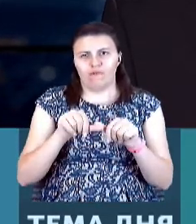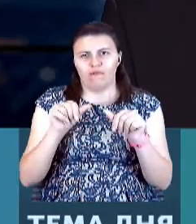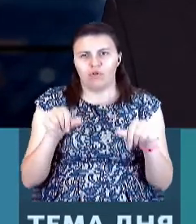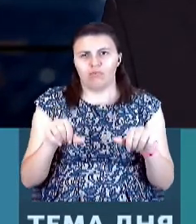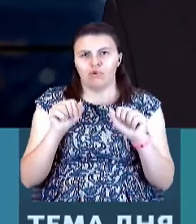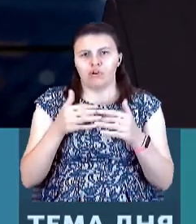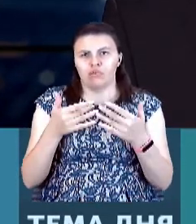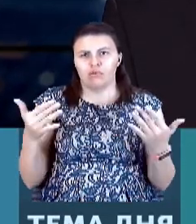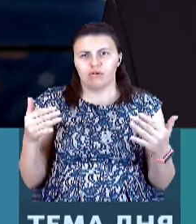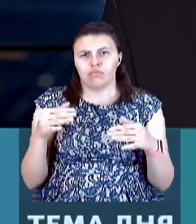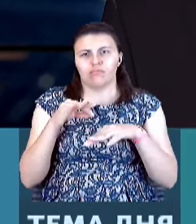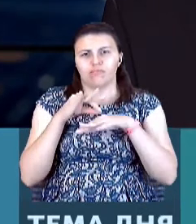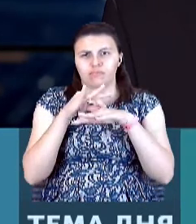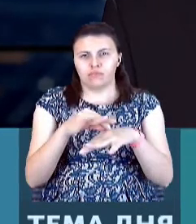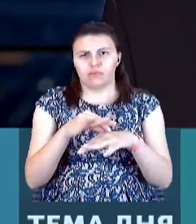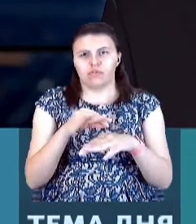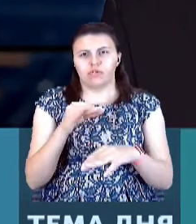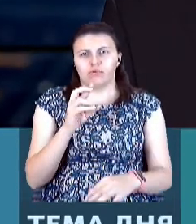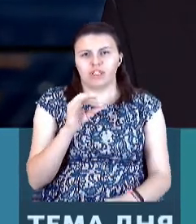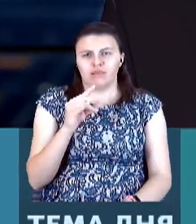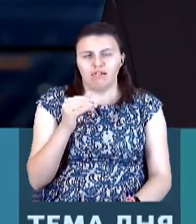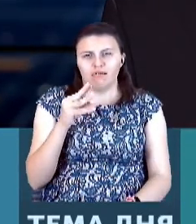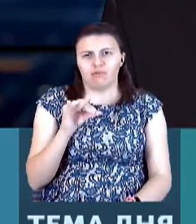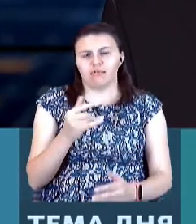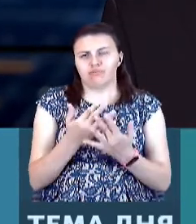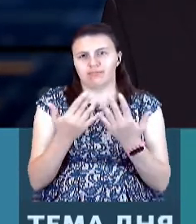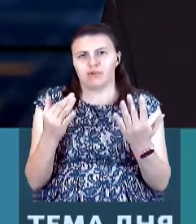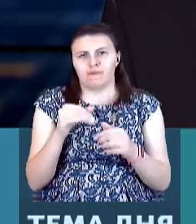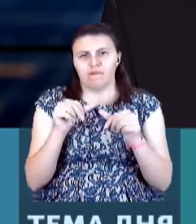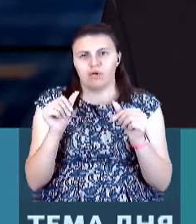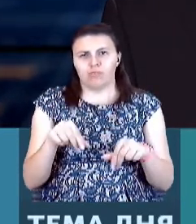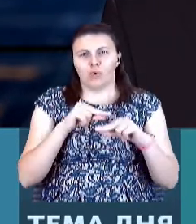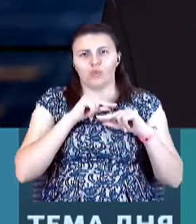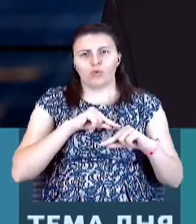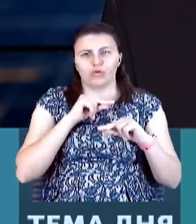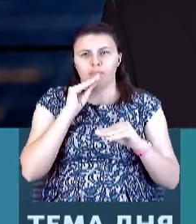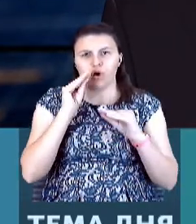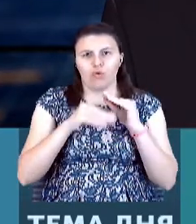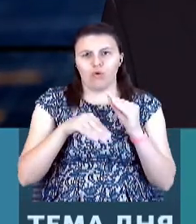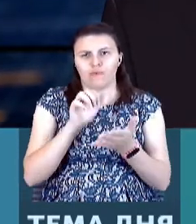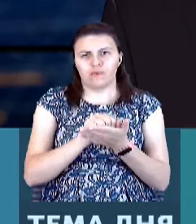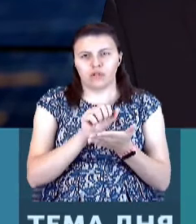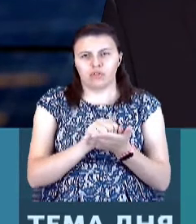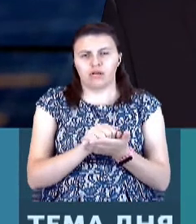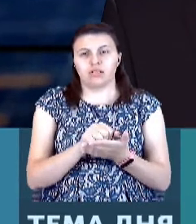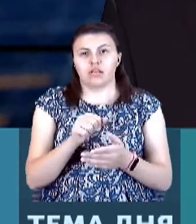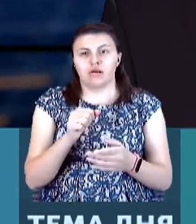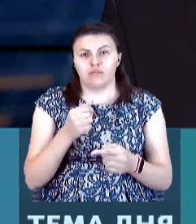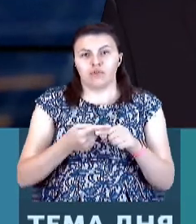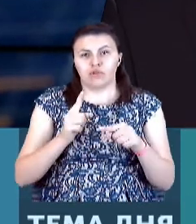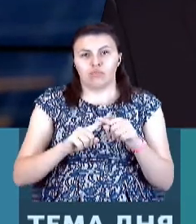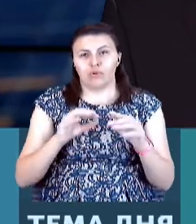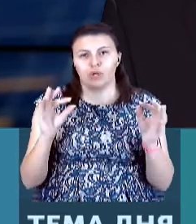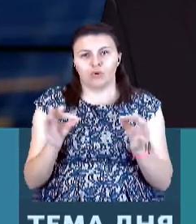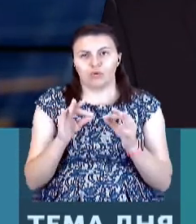засобів контролю, включаючи використання бікдата і так далі, що, в принципі, утруднює приховування зайнятості. Я думаю, що від цього теж ми нікуди не подінемося.